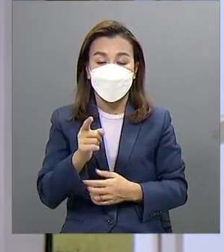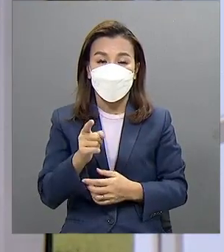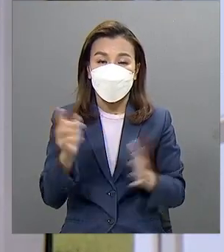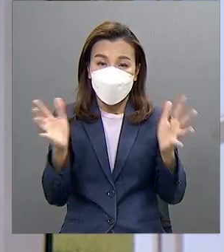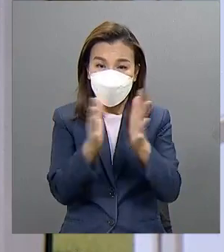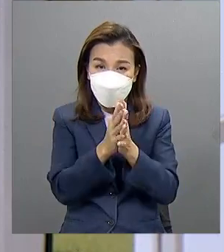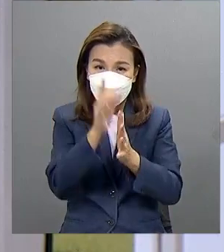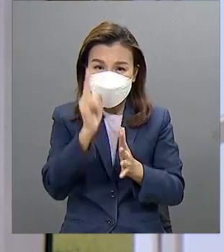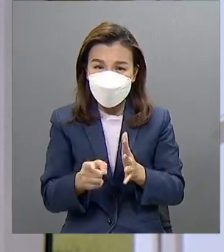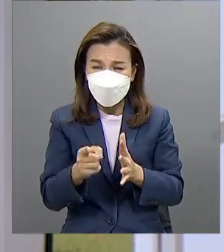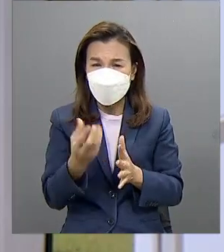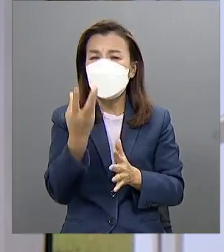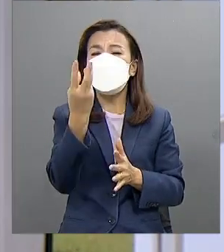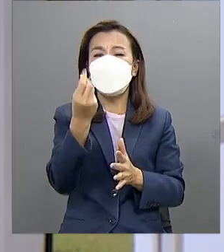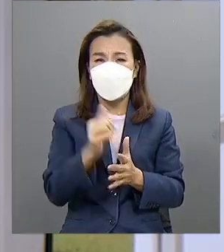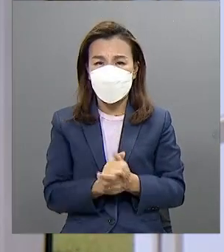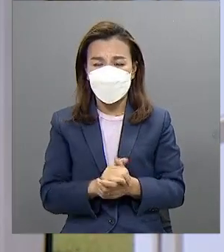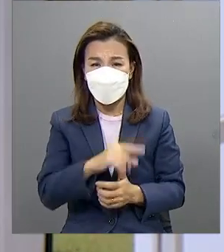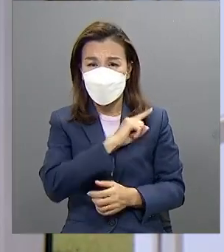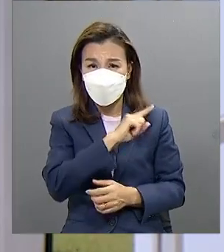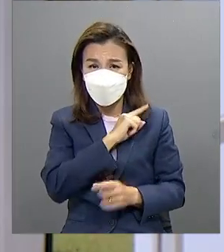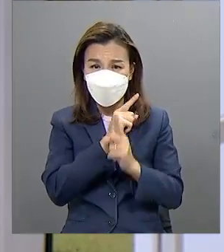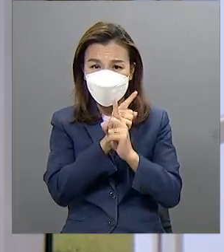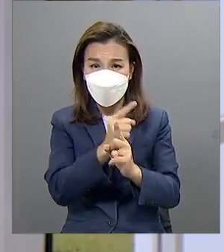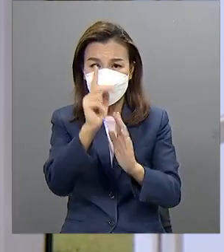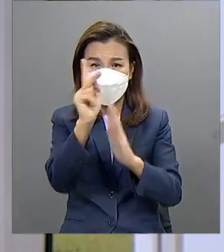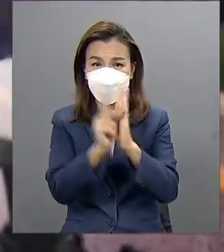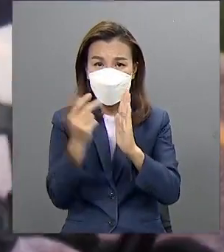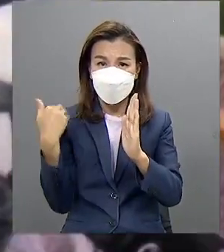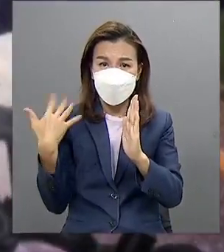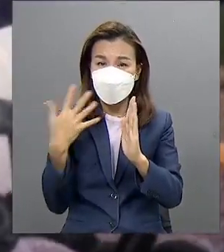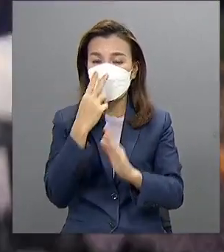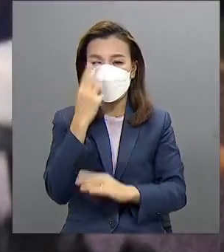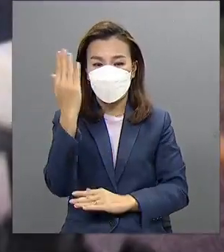รับผิดชอบหรือรับผิดตามกฎหมายกับเด็กด้วยหรือไม่ไปฟังกันต่อเลยครับ